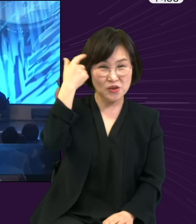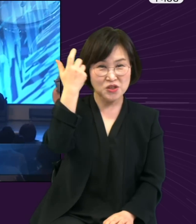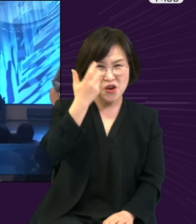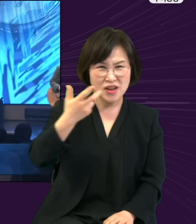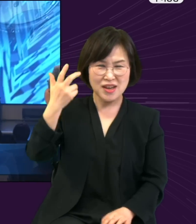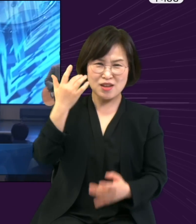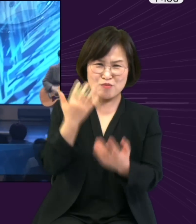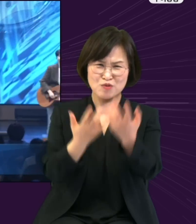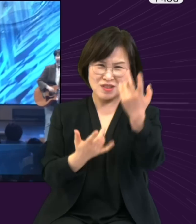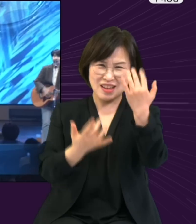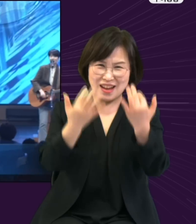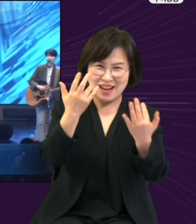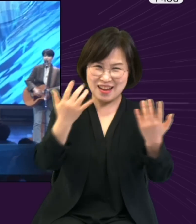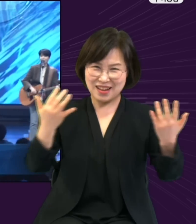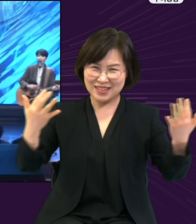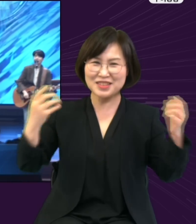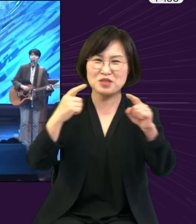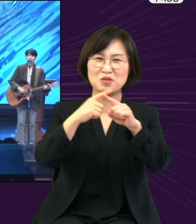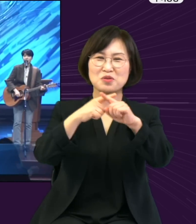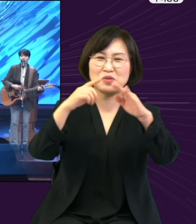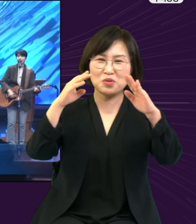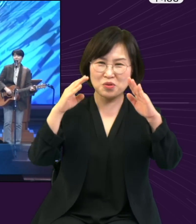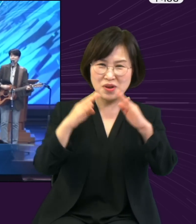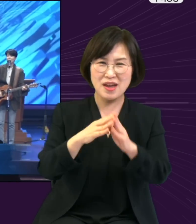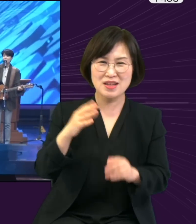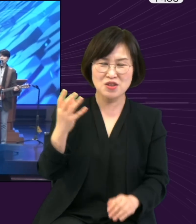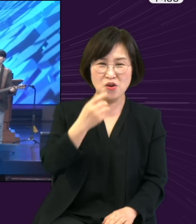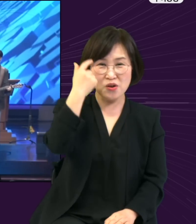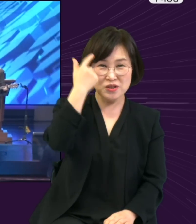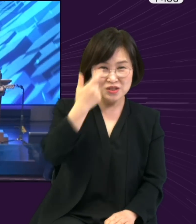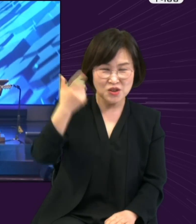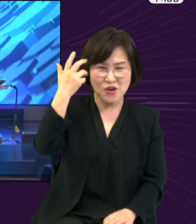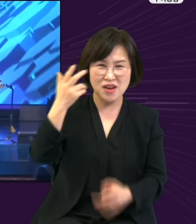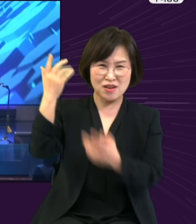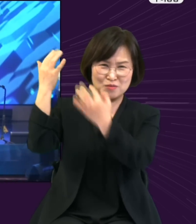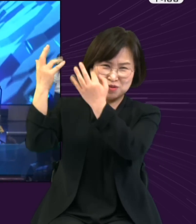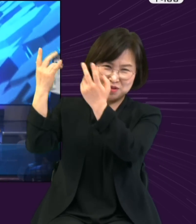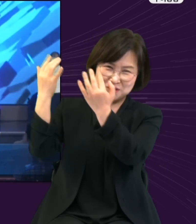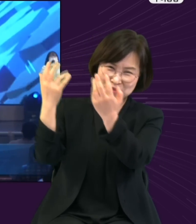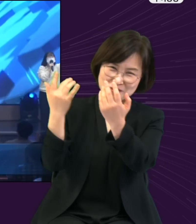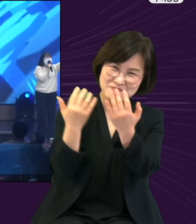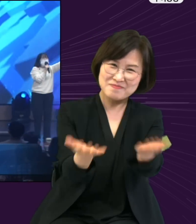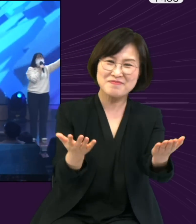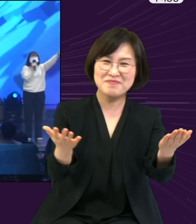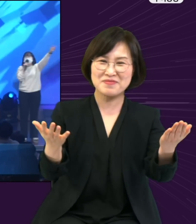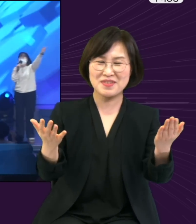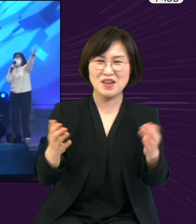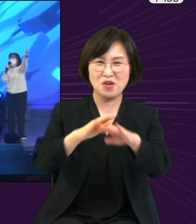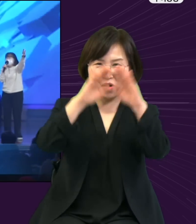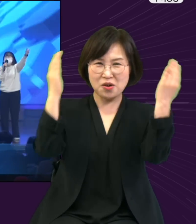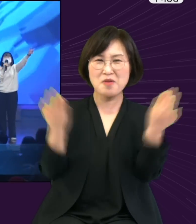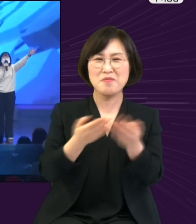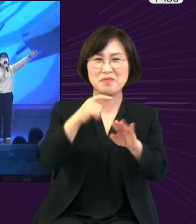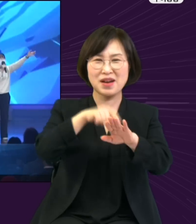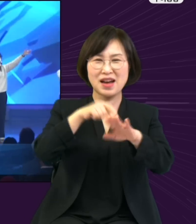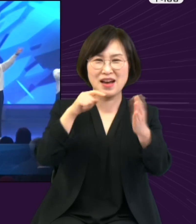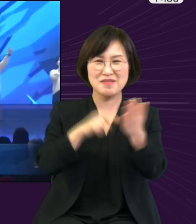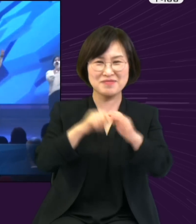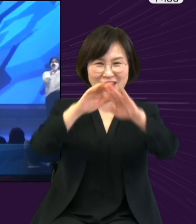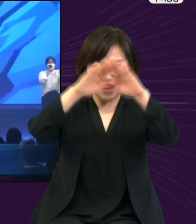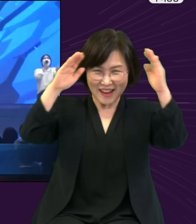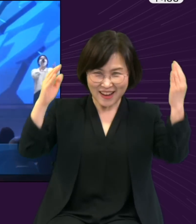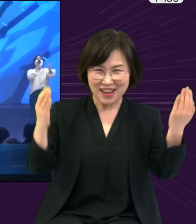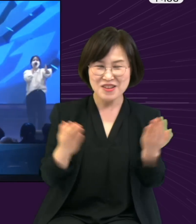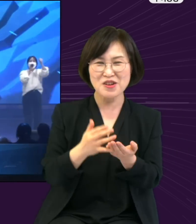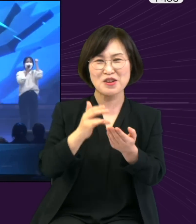성령의 불타는 교회 성령의 불꽃 임하네. 온 마음